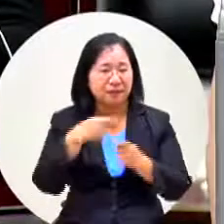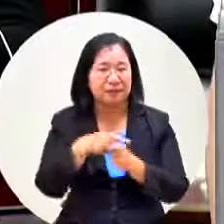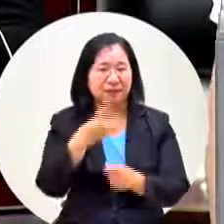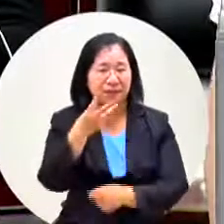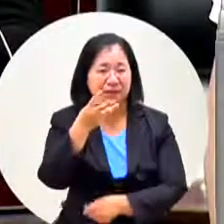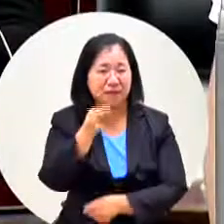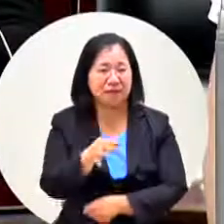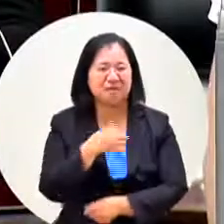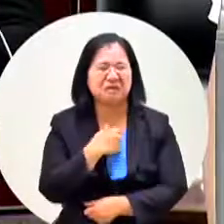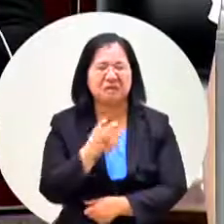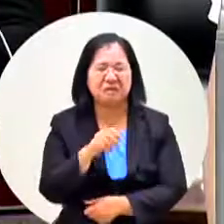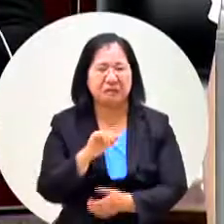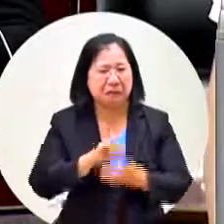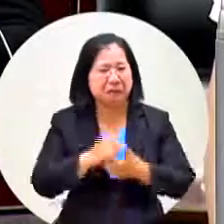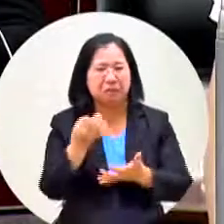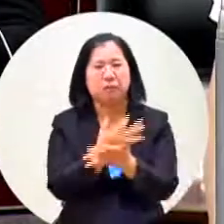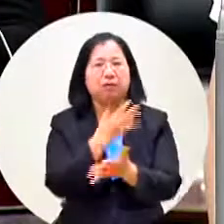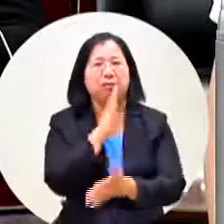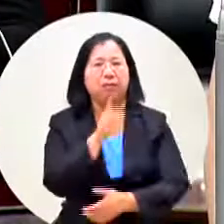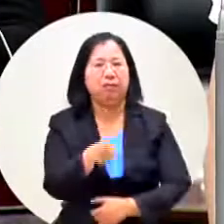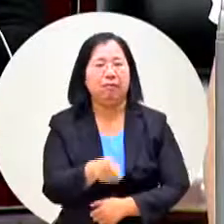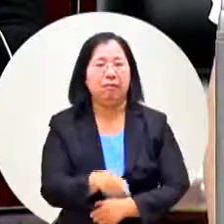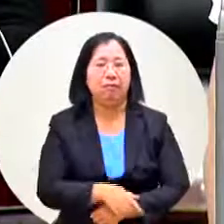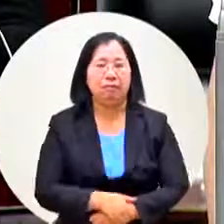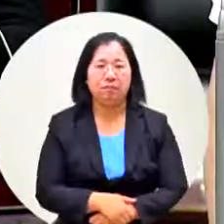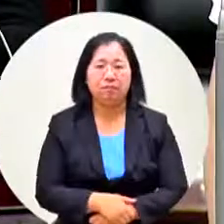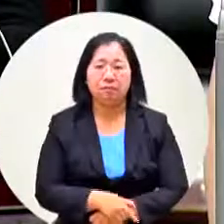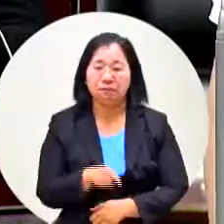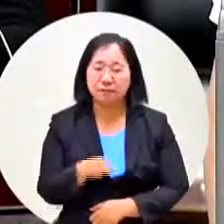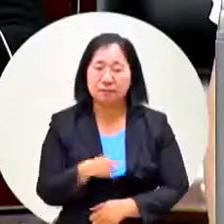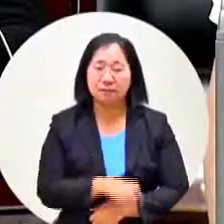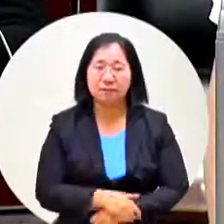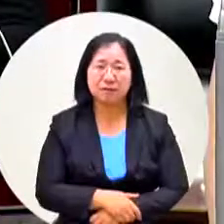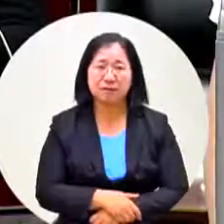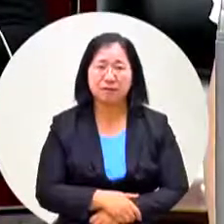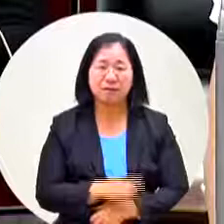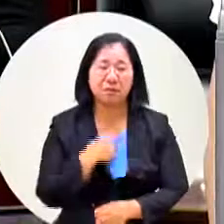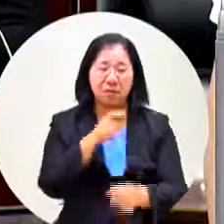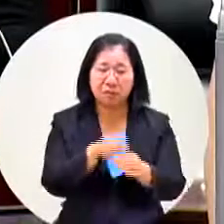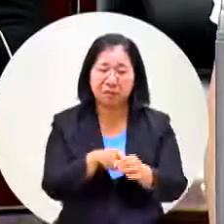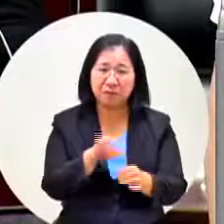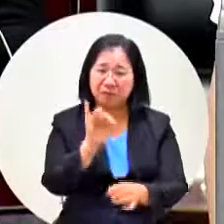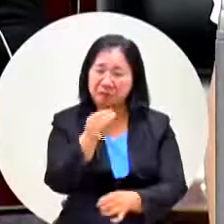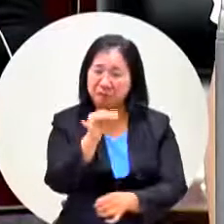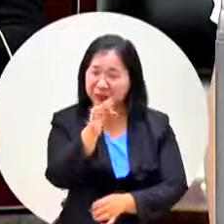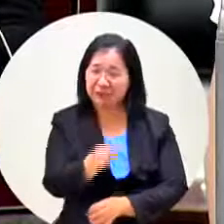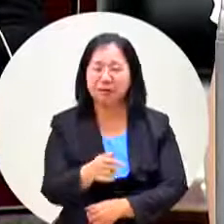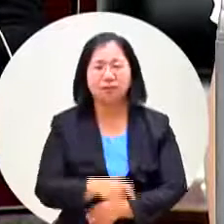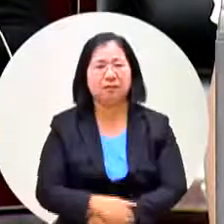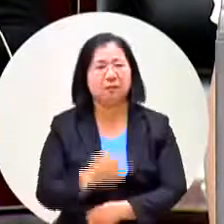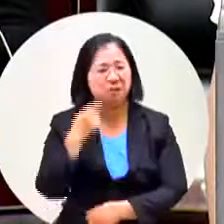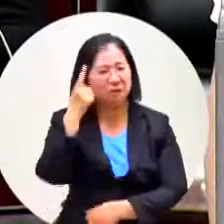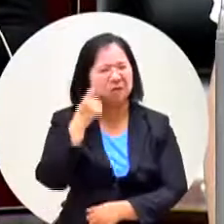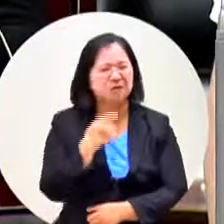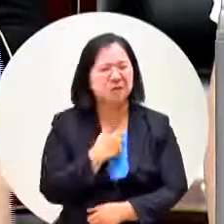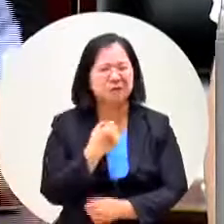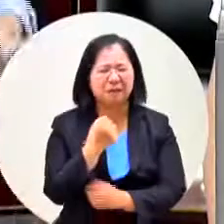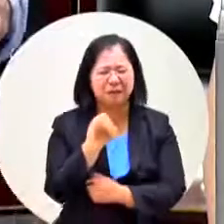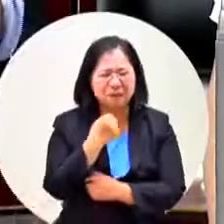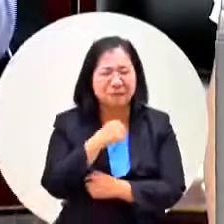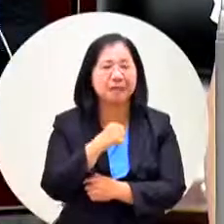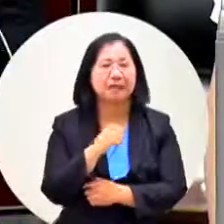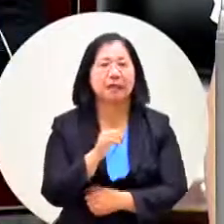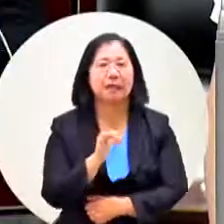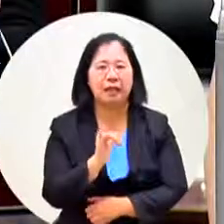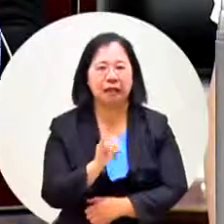款，现在目前为止，明年我们要编3亿台币，3亿够不够？绝对不够。事实上来讲，就算是真的到了